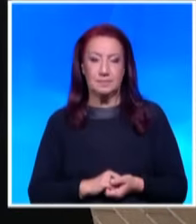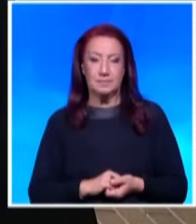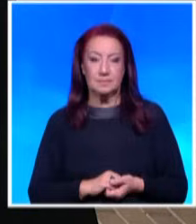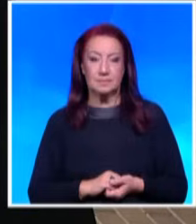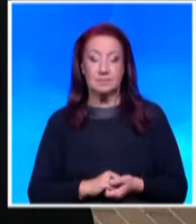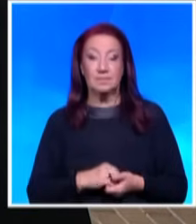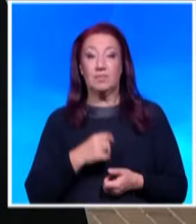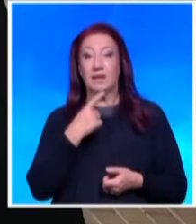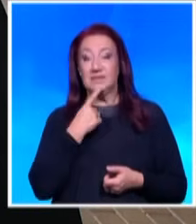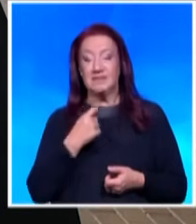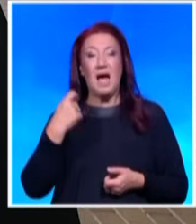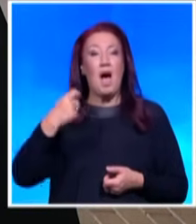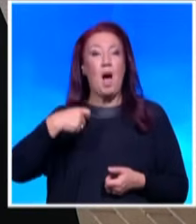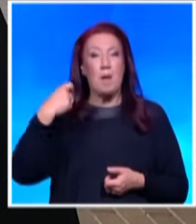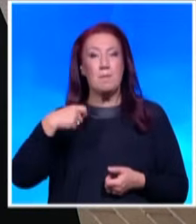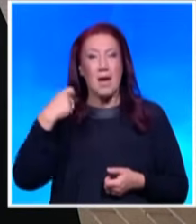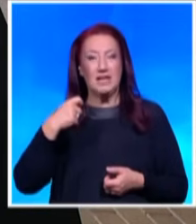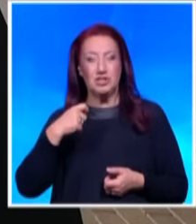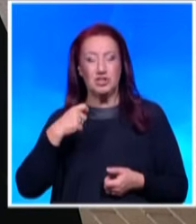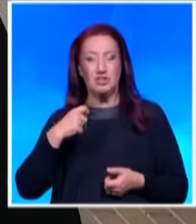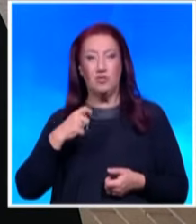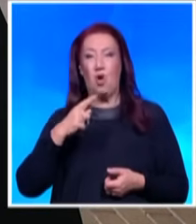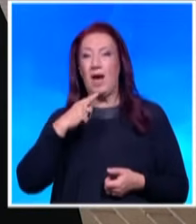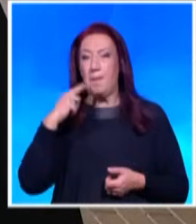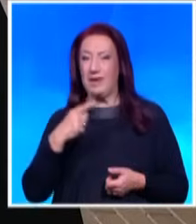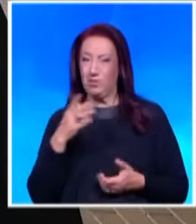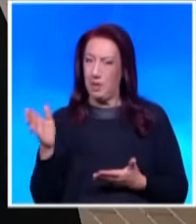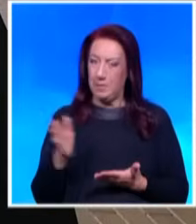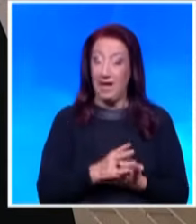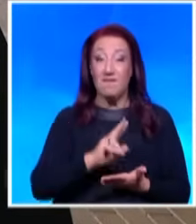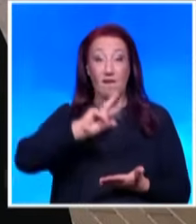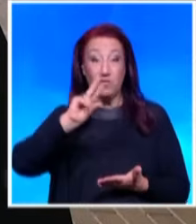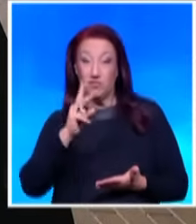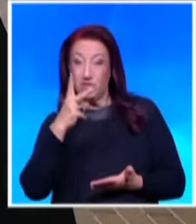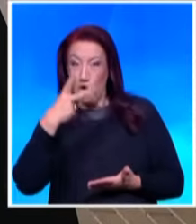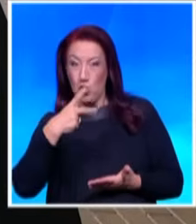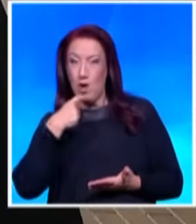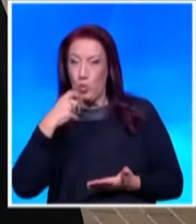За майчинството за втората година също стана дума, че по-скоро там